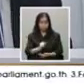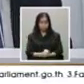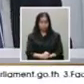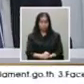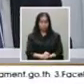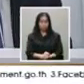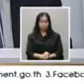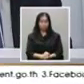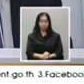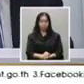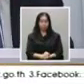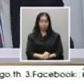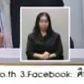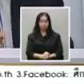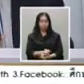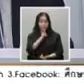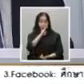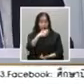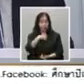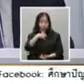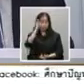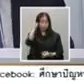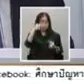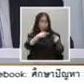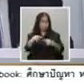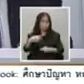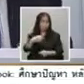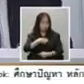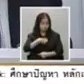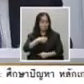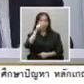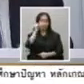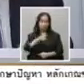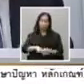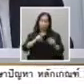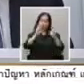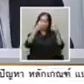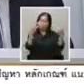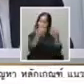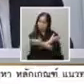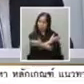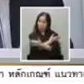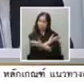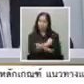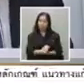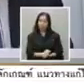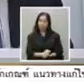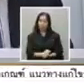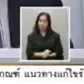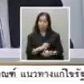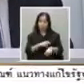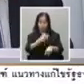เนี่ย ถ้าท่านจะอภิปรายต่อท่านก็ต้องไปเรื่องอื่นครับท่านมีเวล